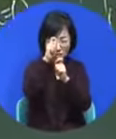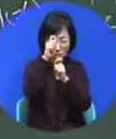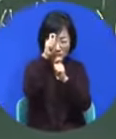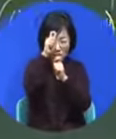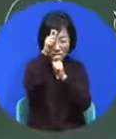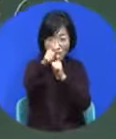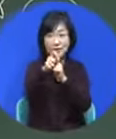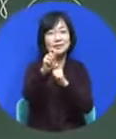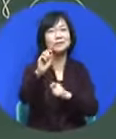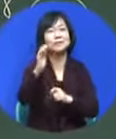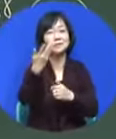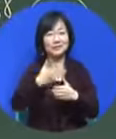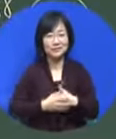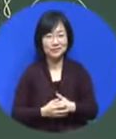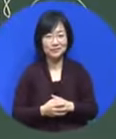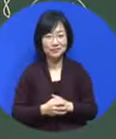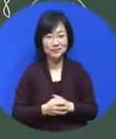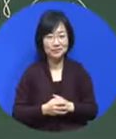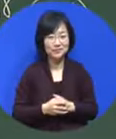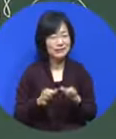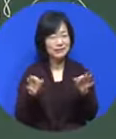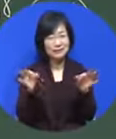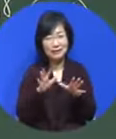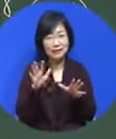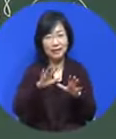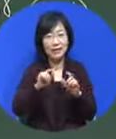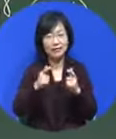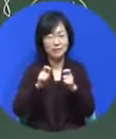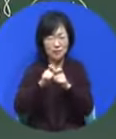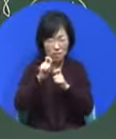히 가지